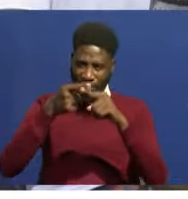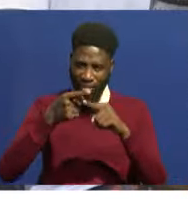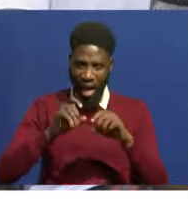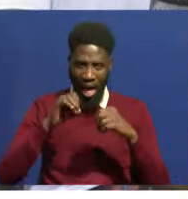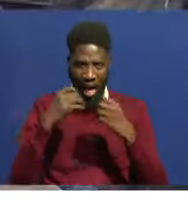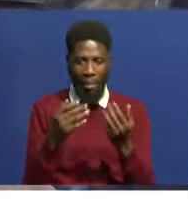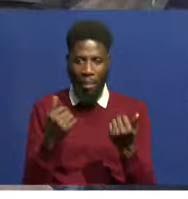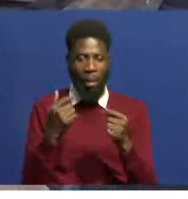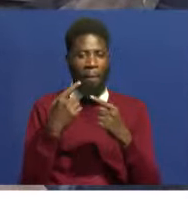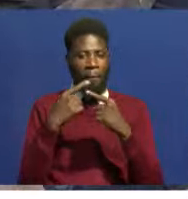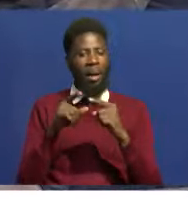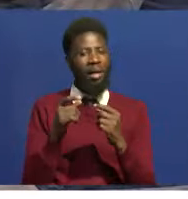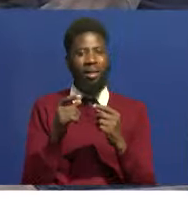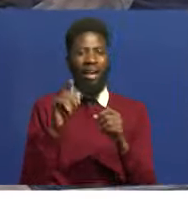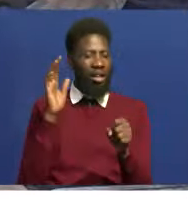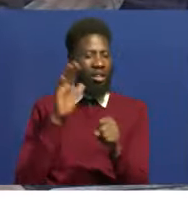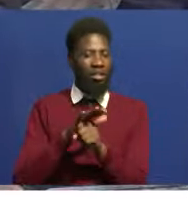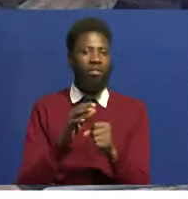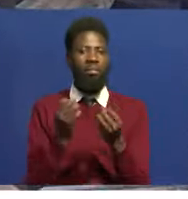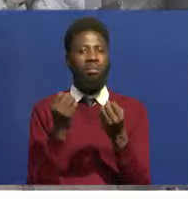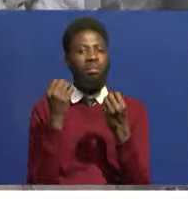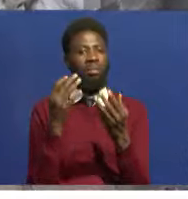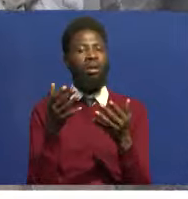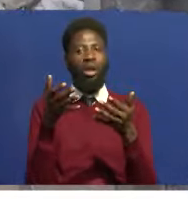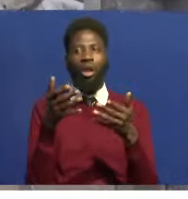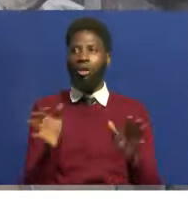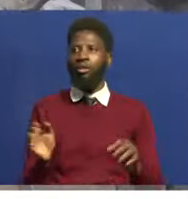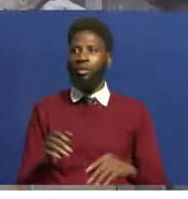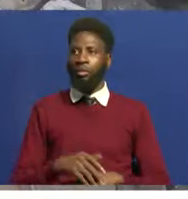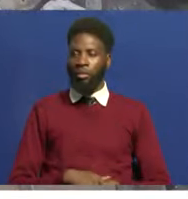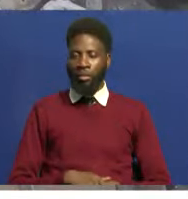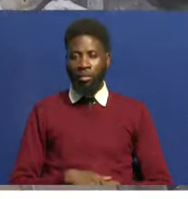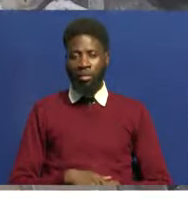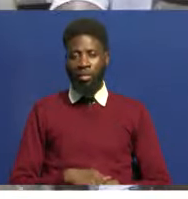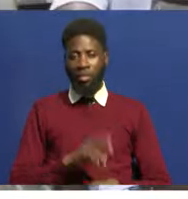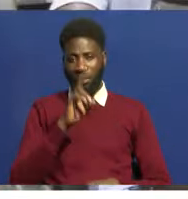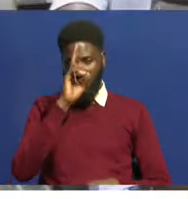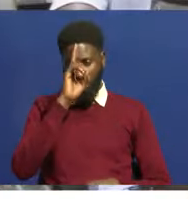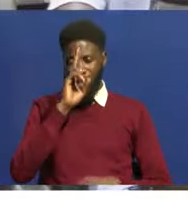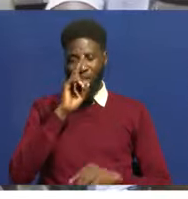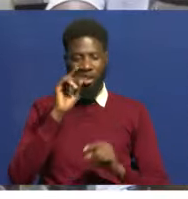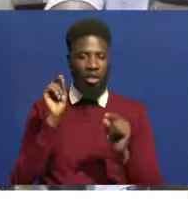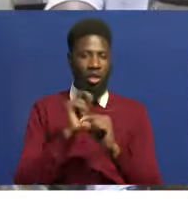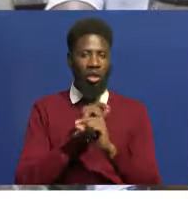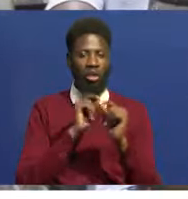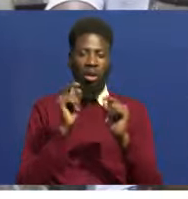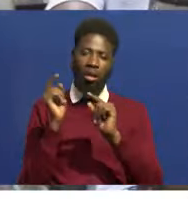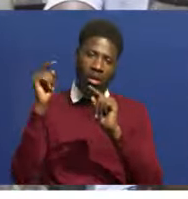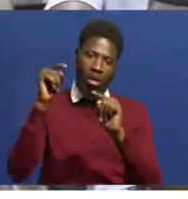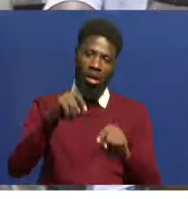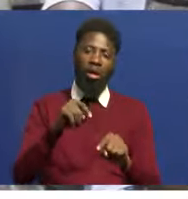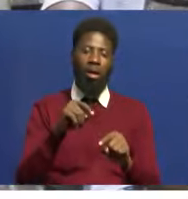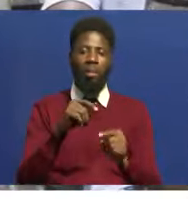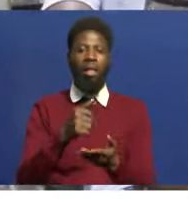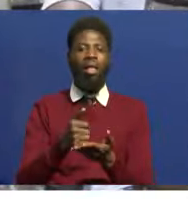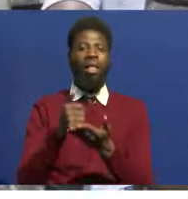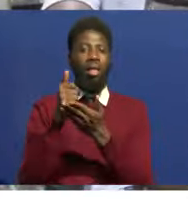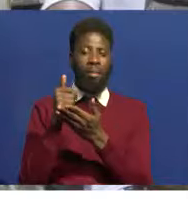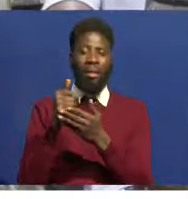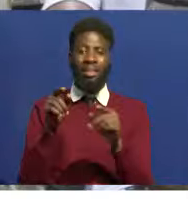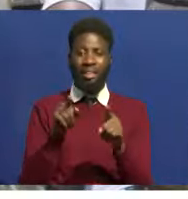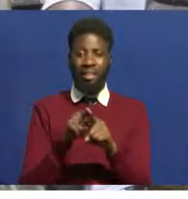pesa mingi sana ask waj walifanya harakaakaj wasaidia Hata